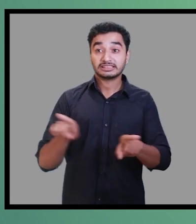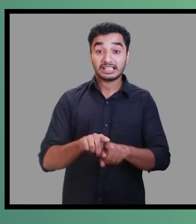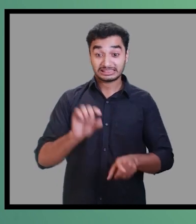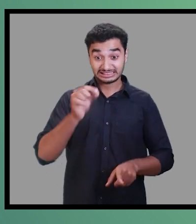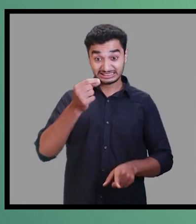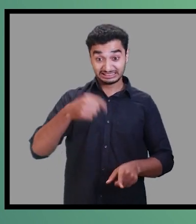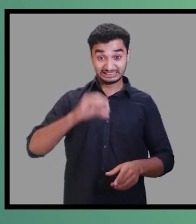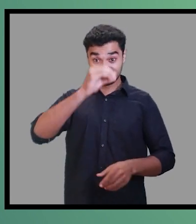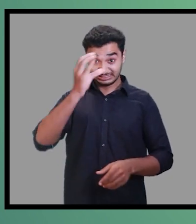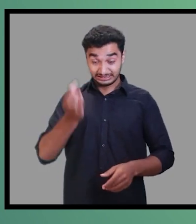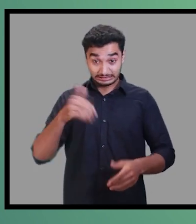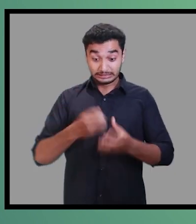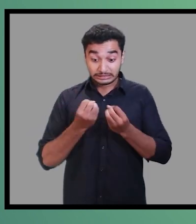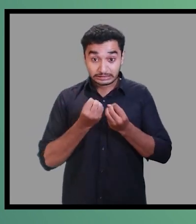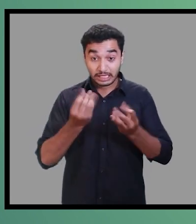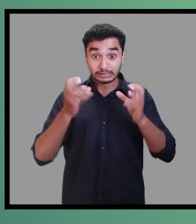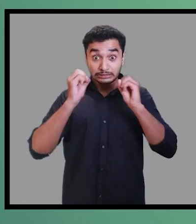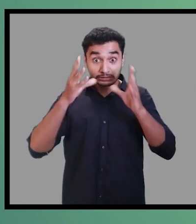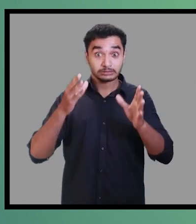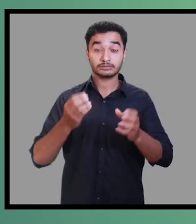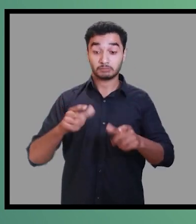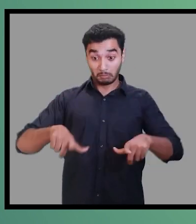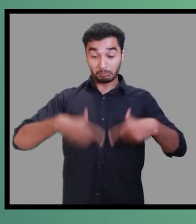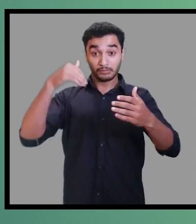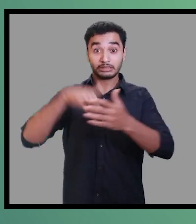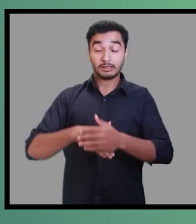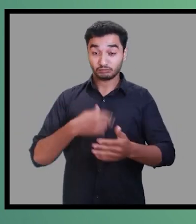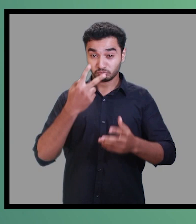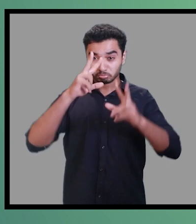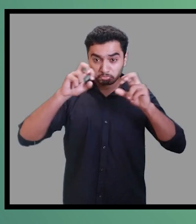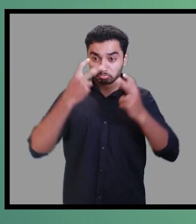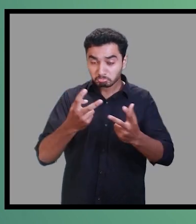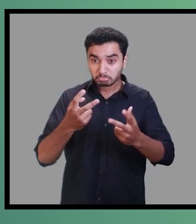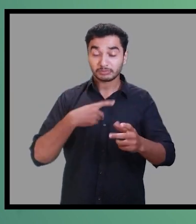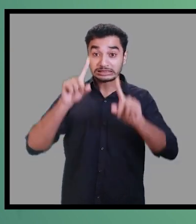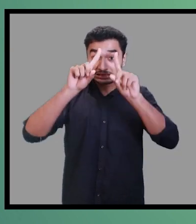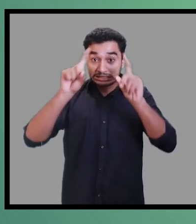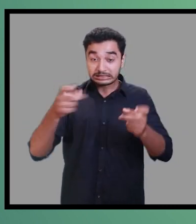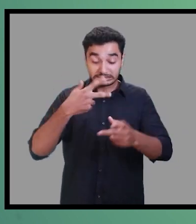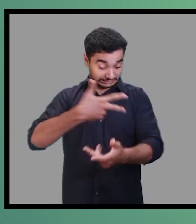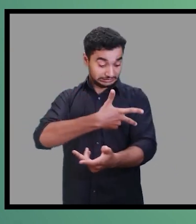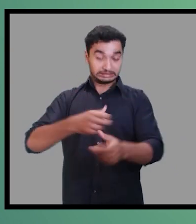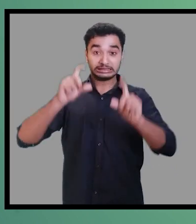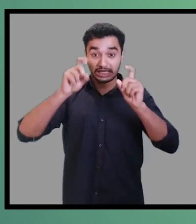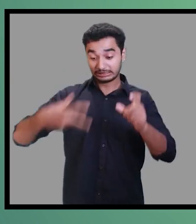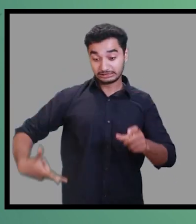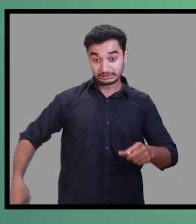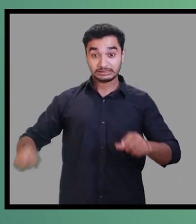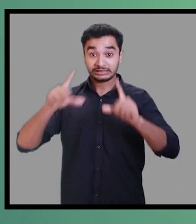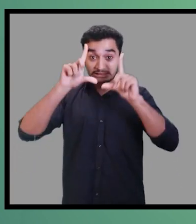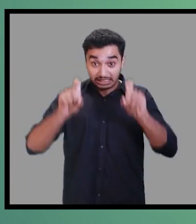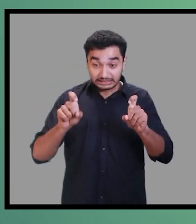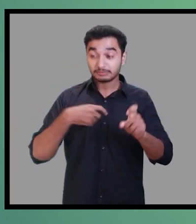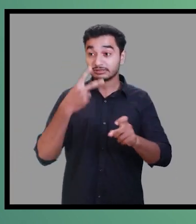پلورائی اگر اس میں ایکٹیو ہے اور زندہ ہے جراثیم، اور ہم چیک کرتے ہیں مختلف ٹیسٹوں سے خون میں اور پخانے میں یا پھر معدے